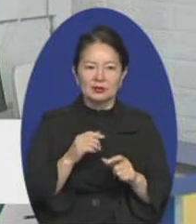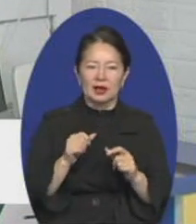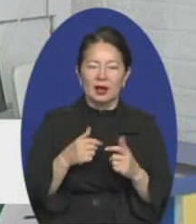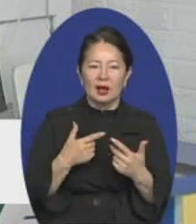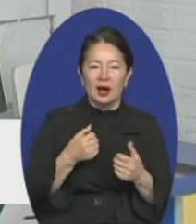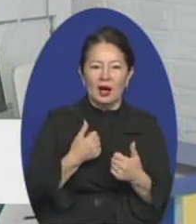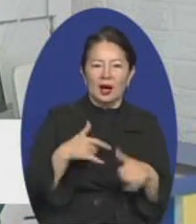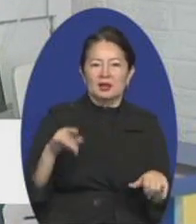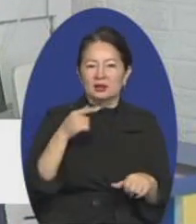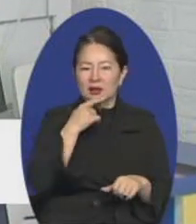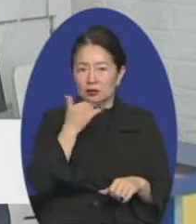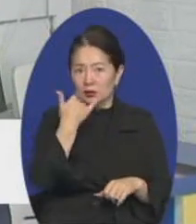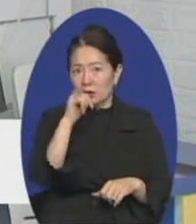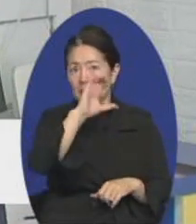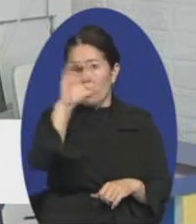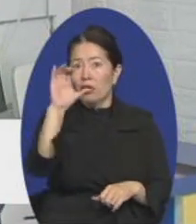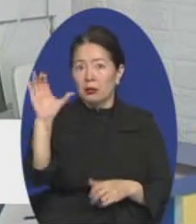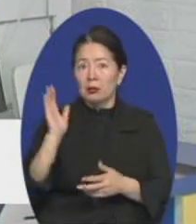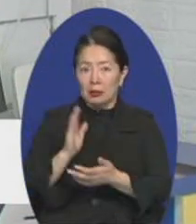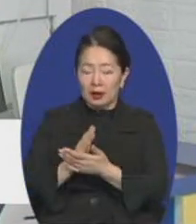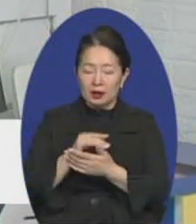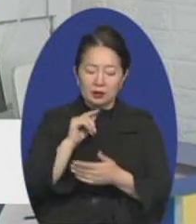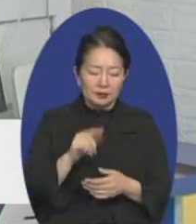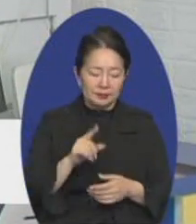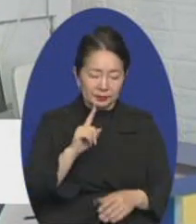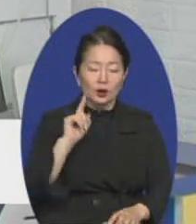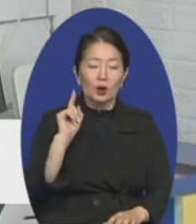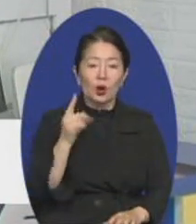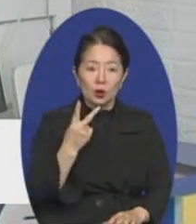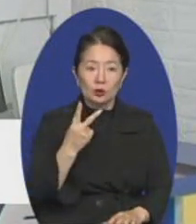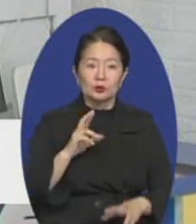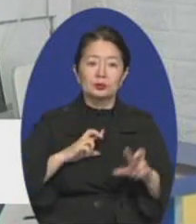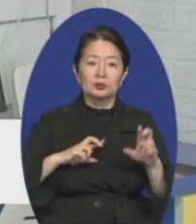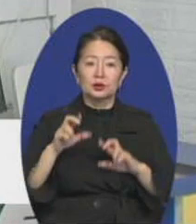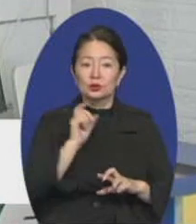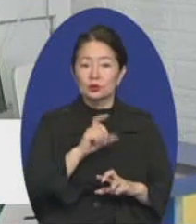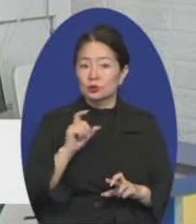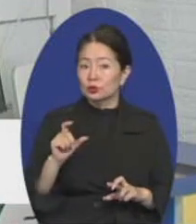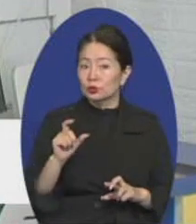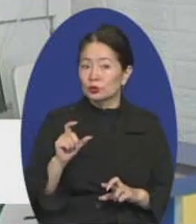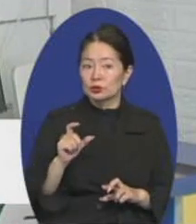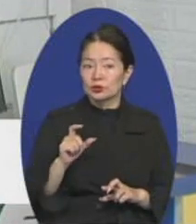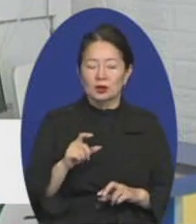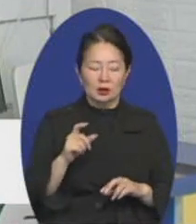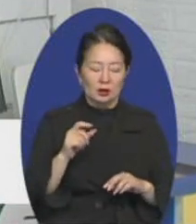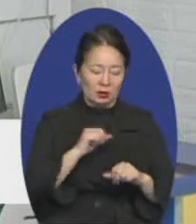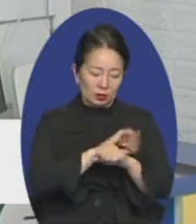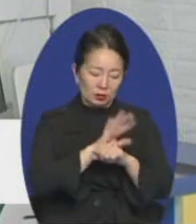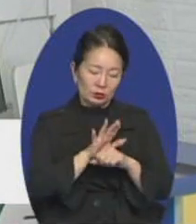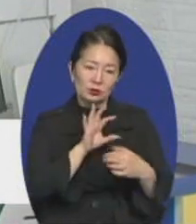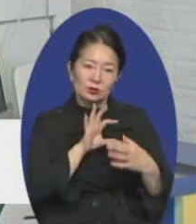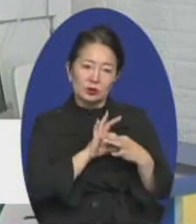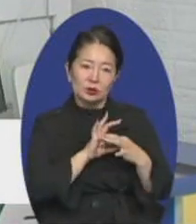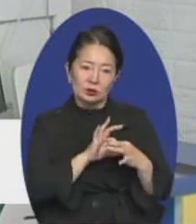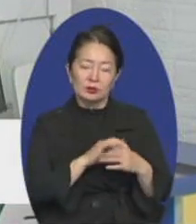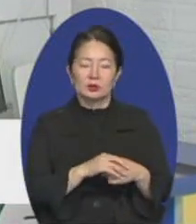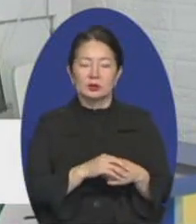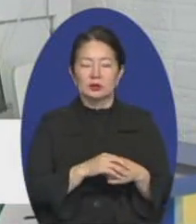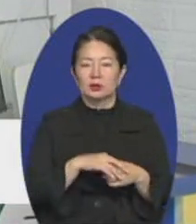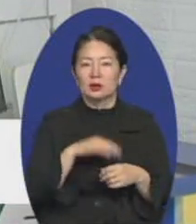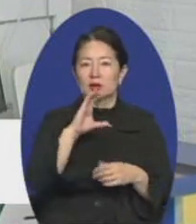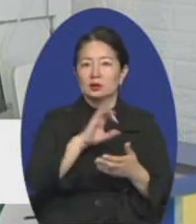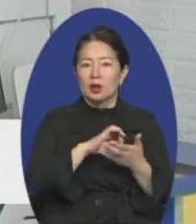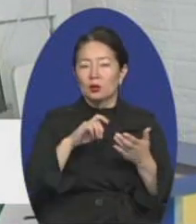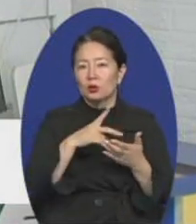холбогдол нэгжүүд байж байна. Хоёрдугаарт нь бизнес эрхлэгчид маань бас энэ цар тахлын улмаас болон